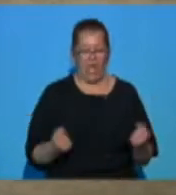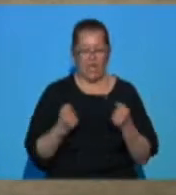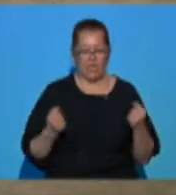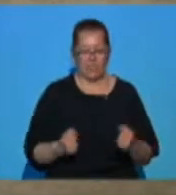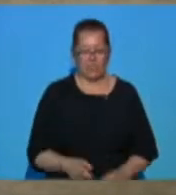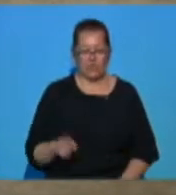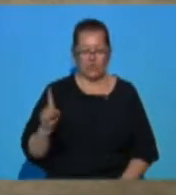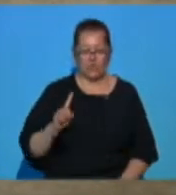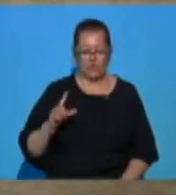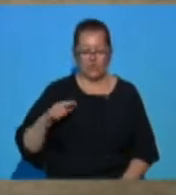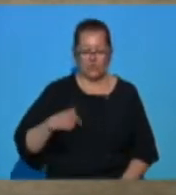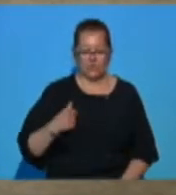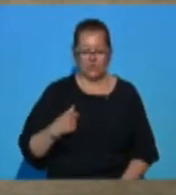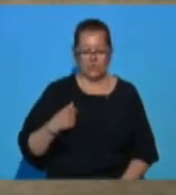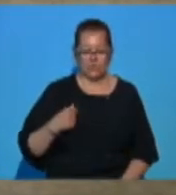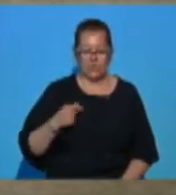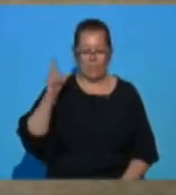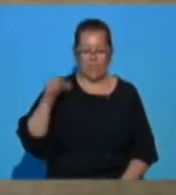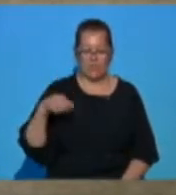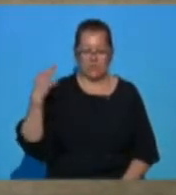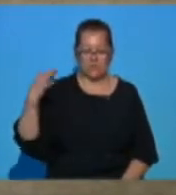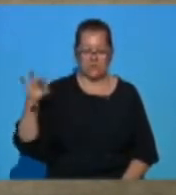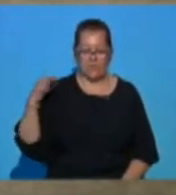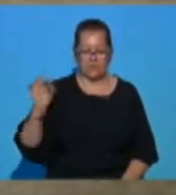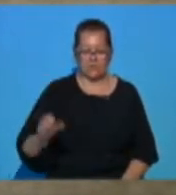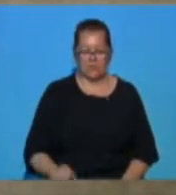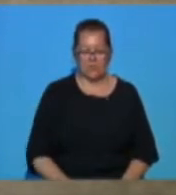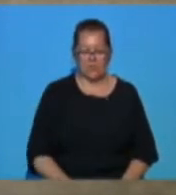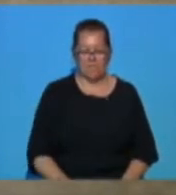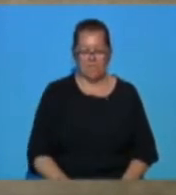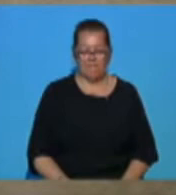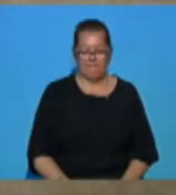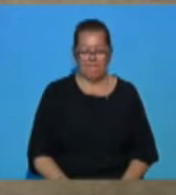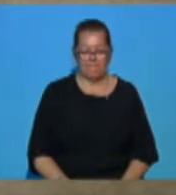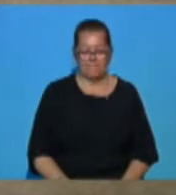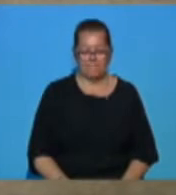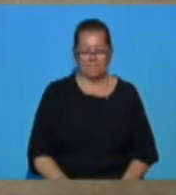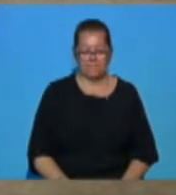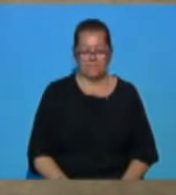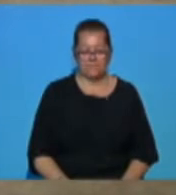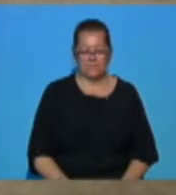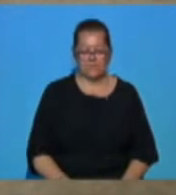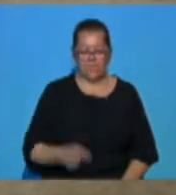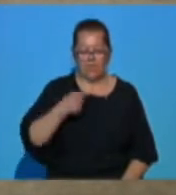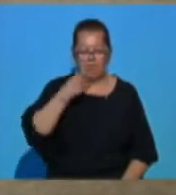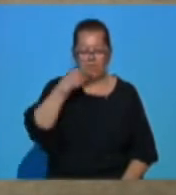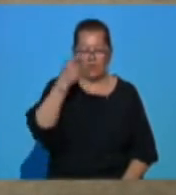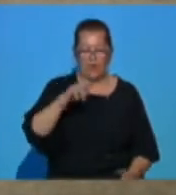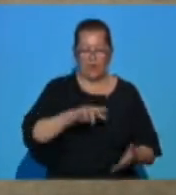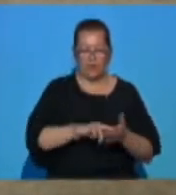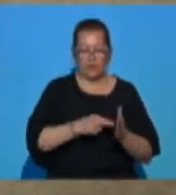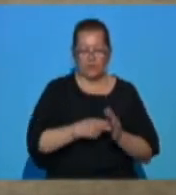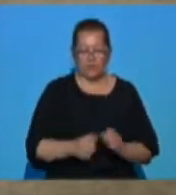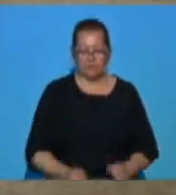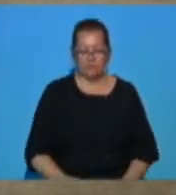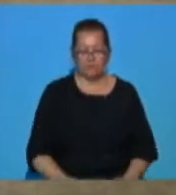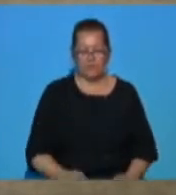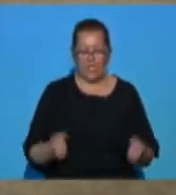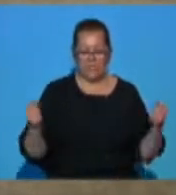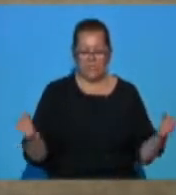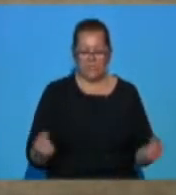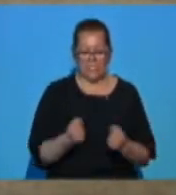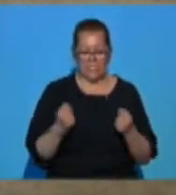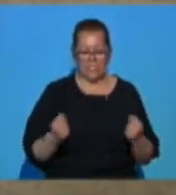un specialist, dar în două mandate al Ministerului Culturii și finanțând festivaluri de genul ăsta și vorbind cu organizatorii, îmi dau seama cât este de